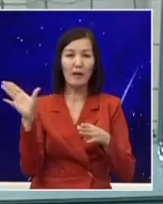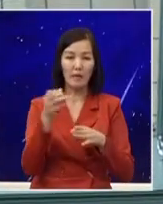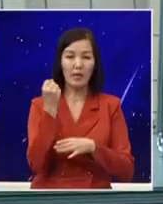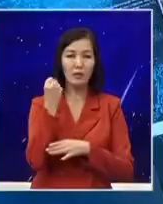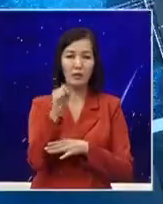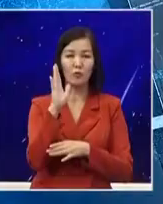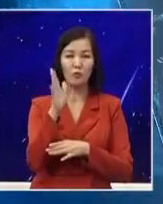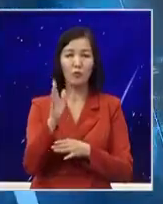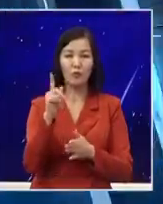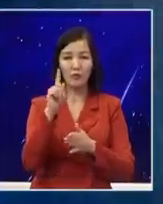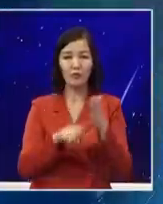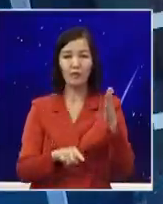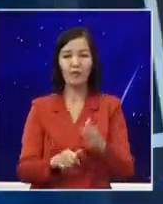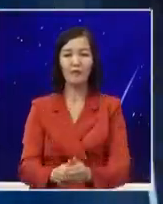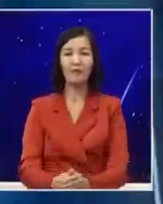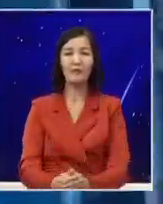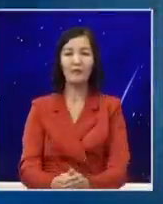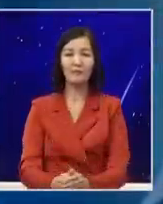спортшылар.